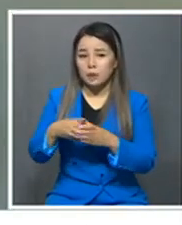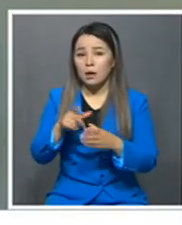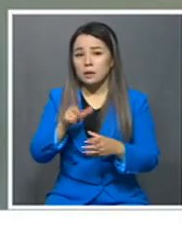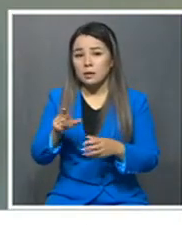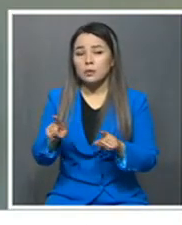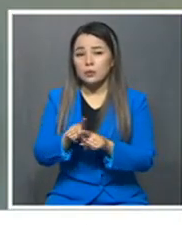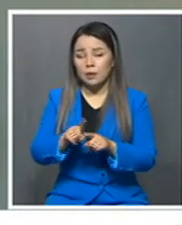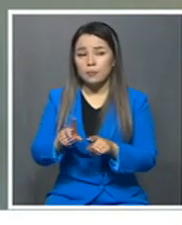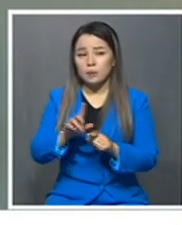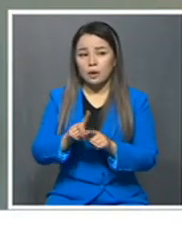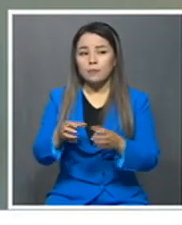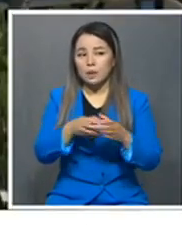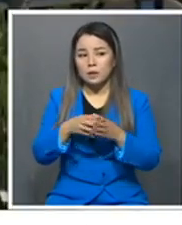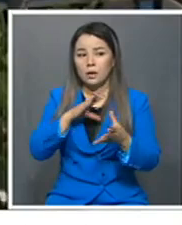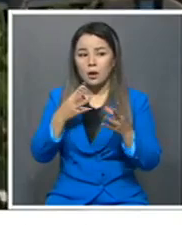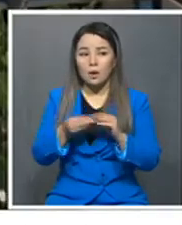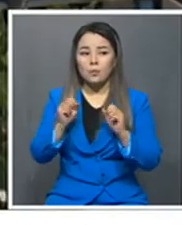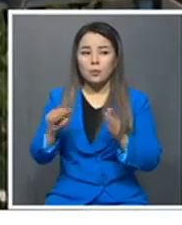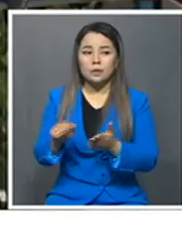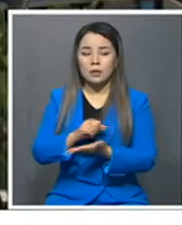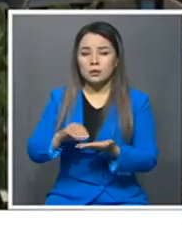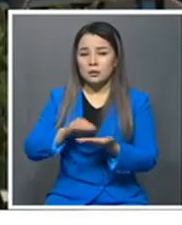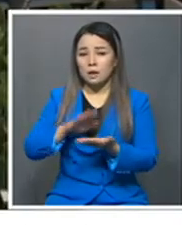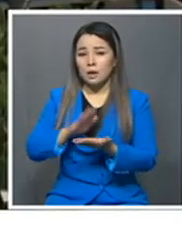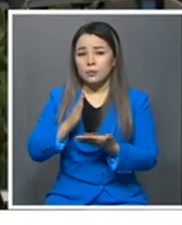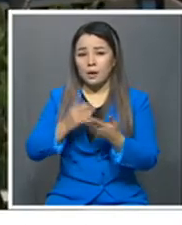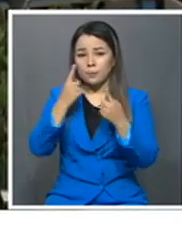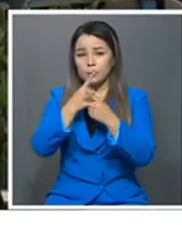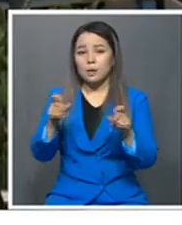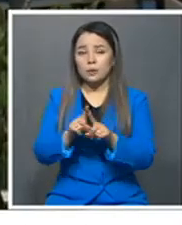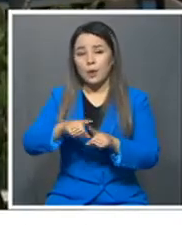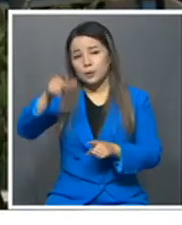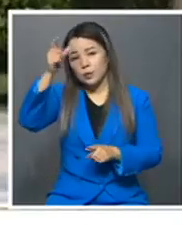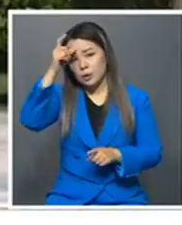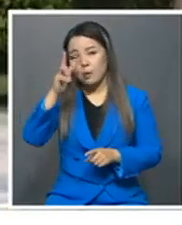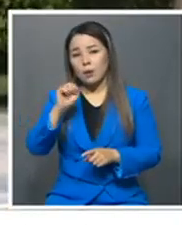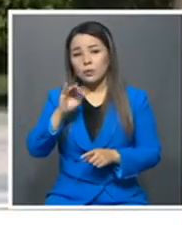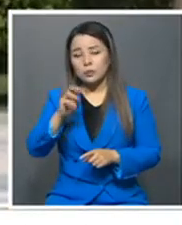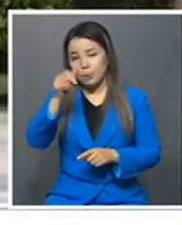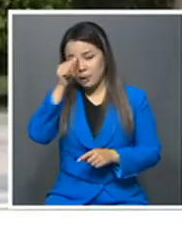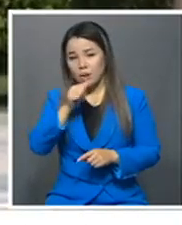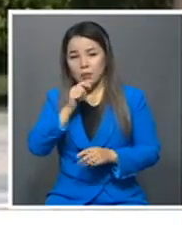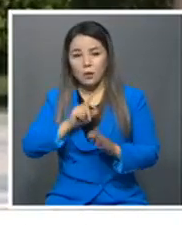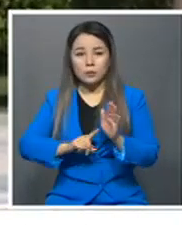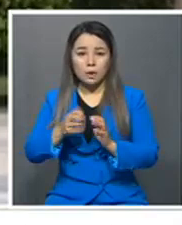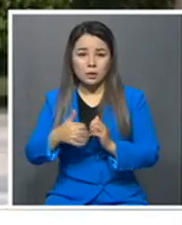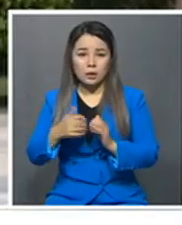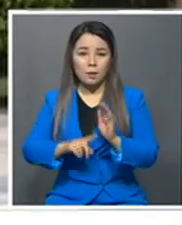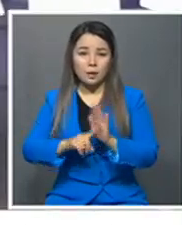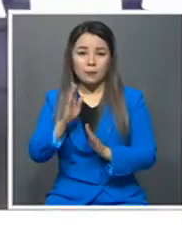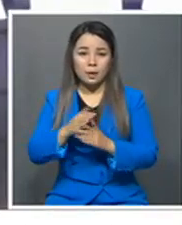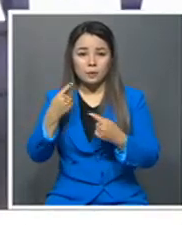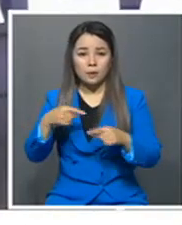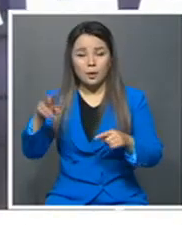ара қашықтық сақтамаса да болады делінген құжатта. Бұған дейін хабарлағанымыздай, Түркия маусым айының ортасынан бастап белгілі бір